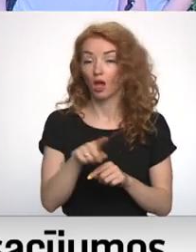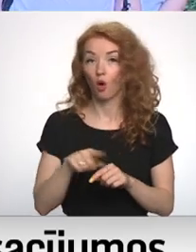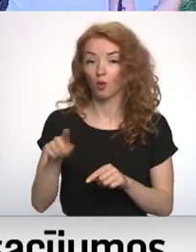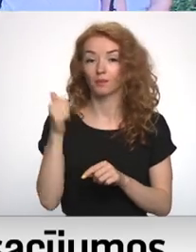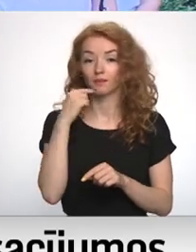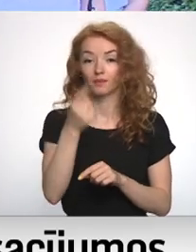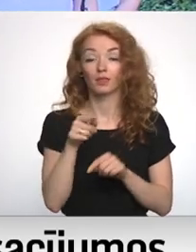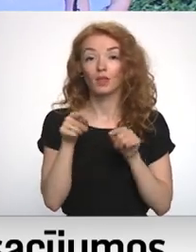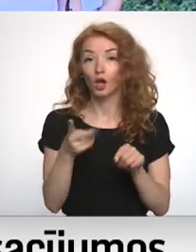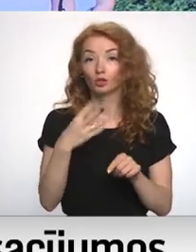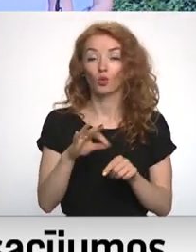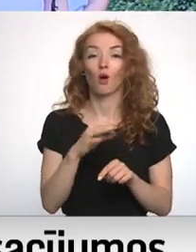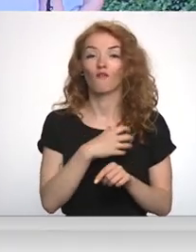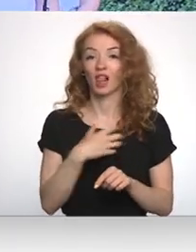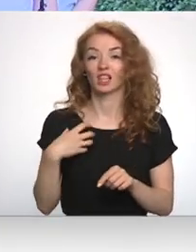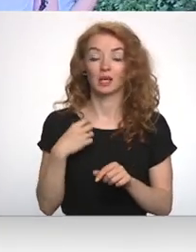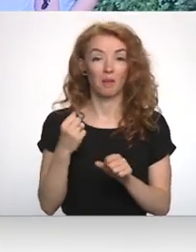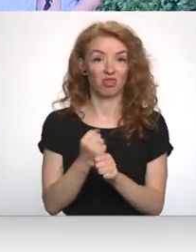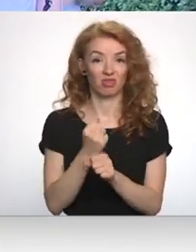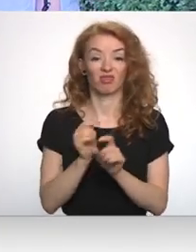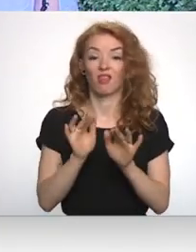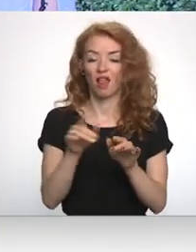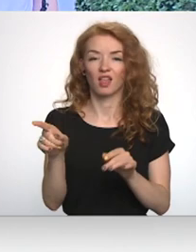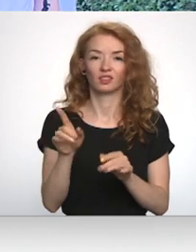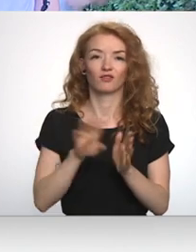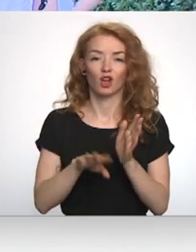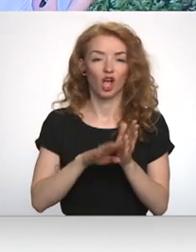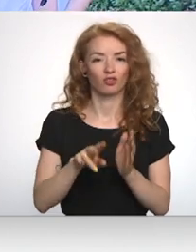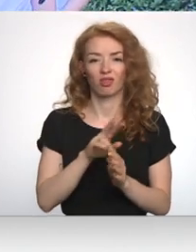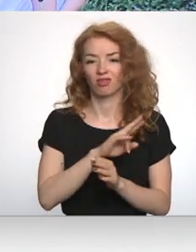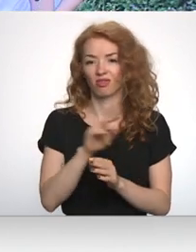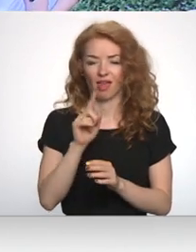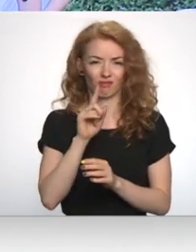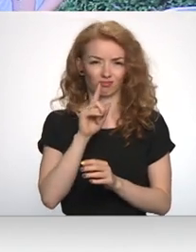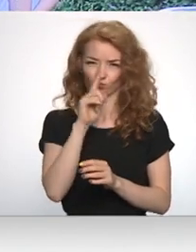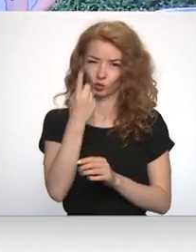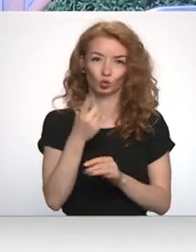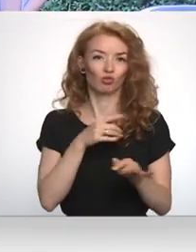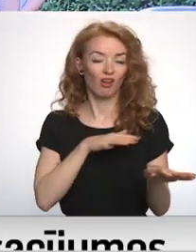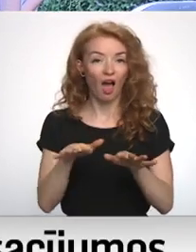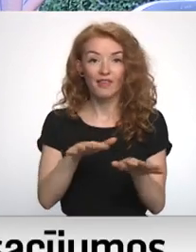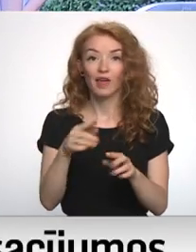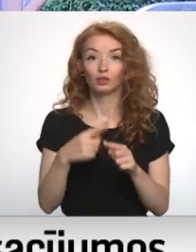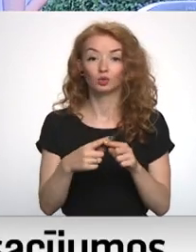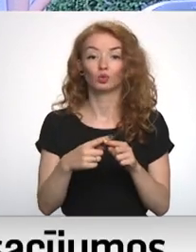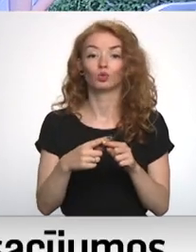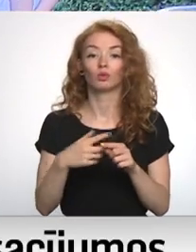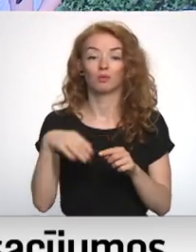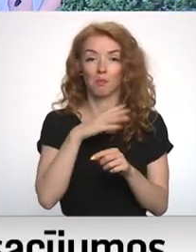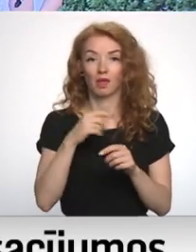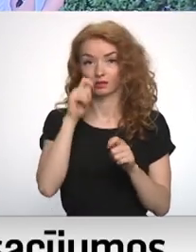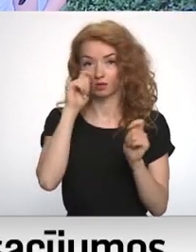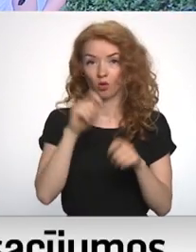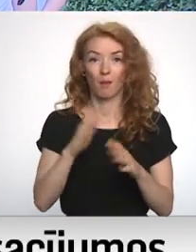valdība dara, tas ir tuvredzīgs un tāds arī nesmuks gājiens. Un meši ir mājas daudziem, un